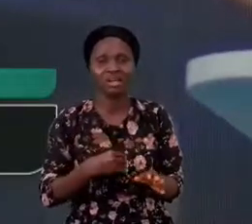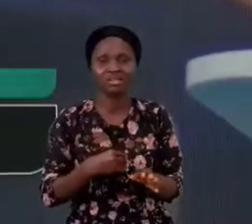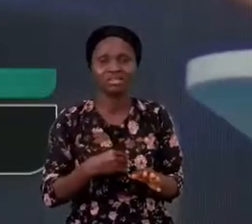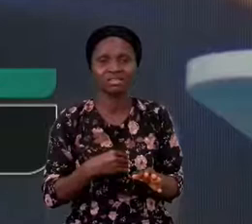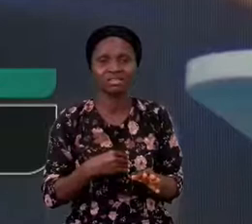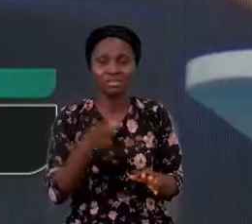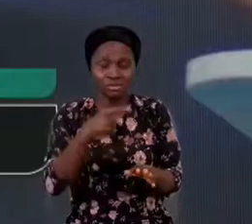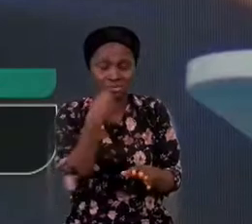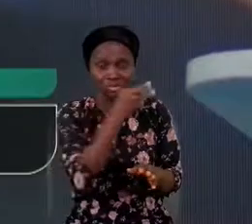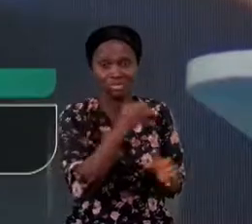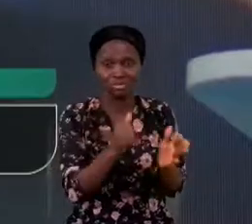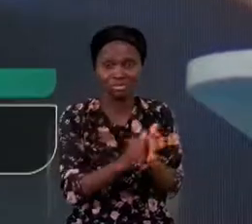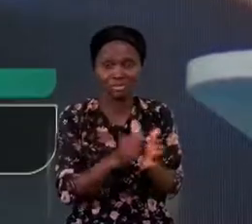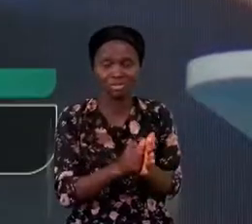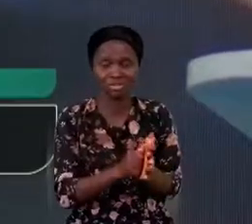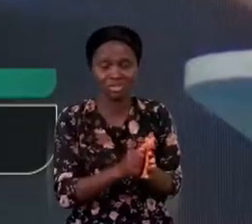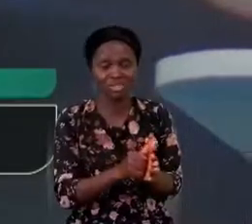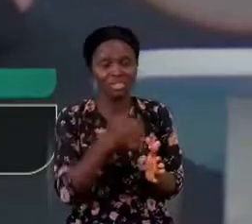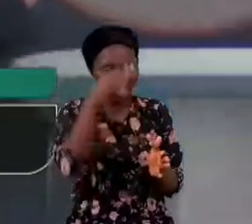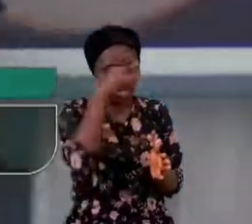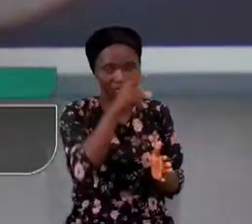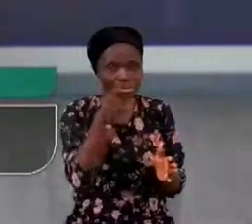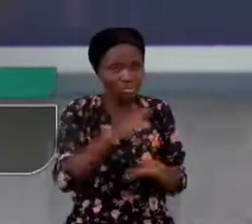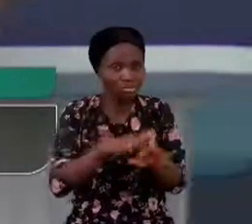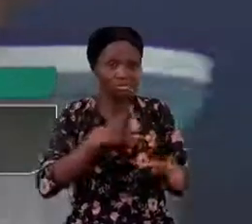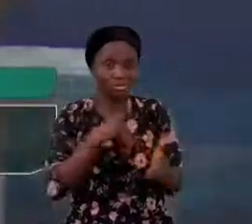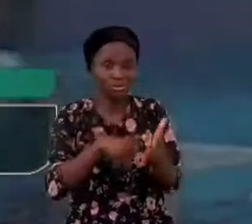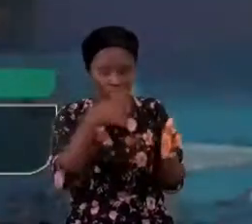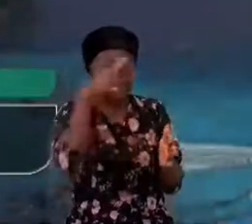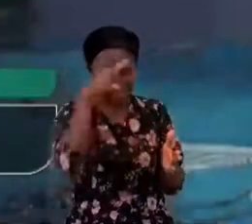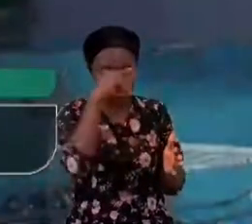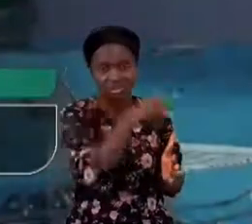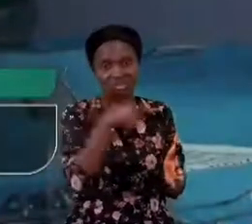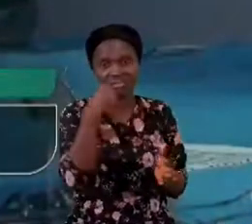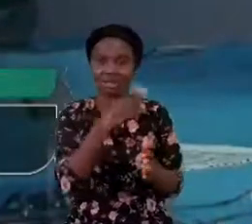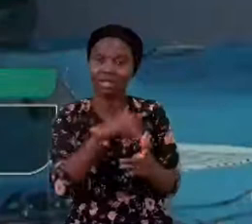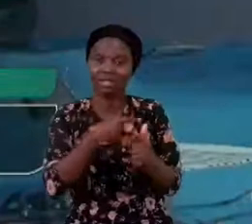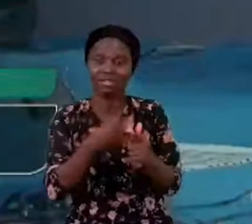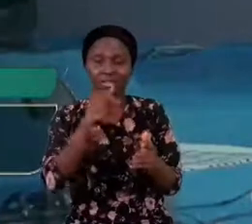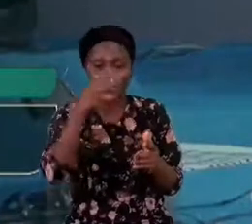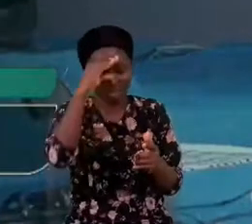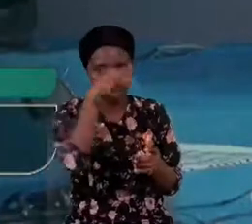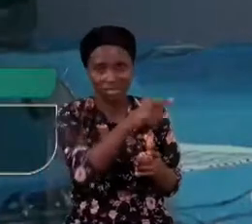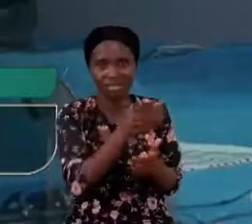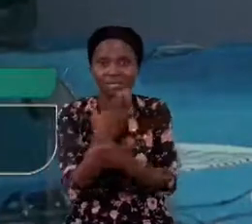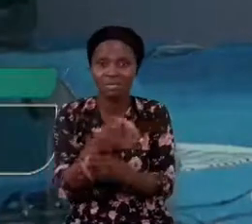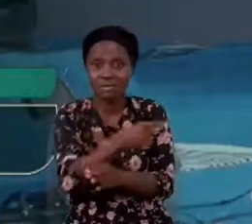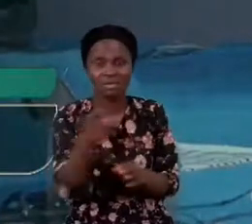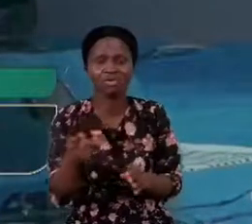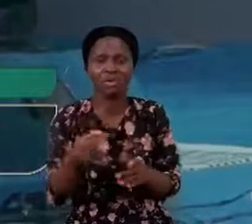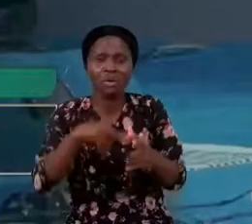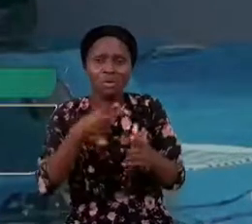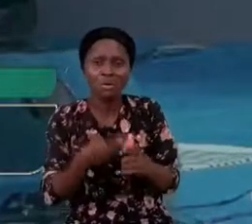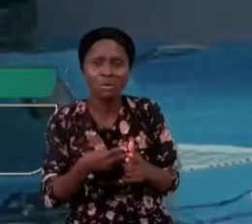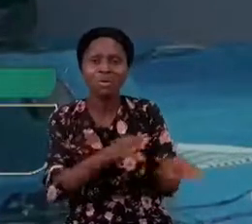a dégonflé ma joie. Oh, je n'ai pas pensé à ça. Ils sont irréfléchis. Des personnes pareilles. Mais